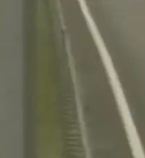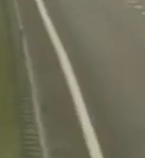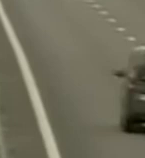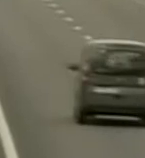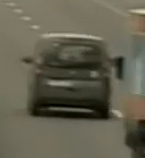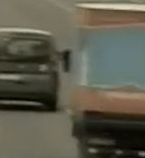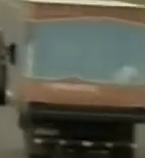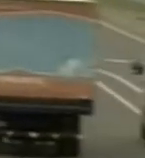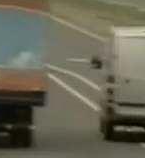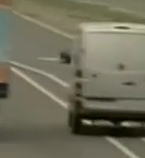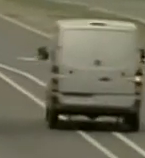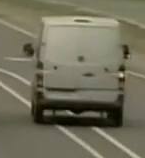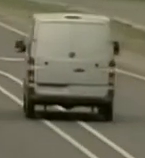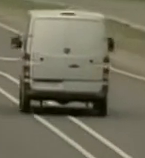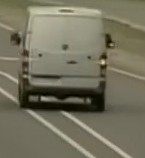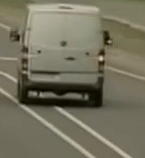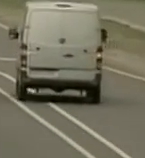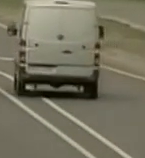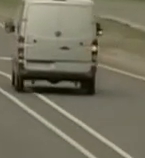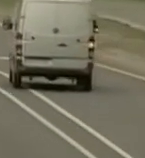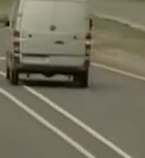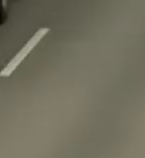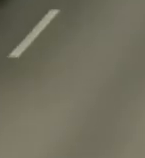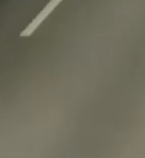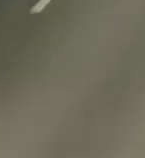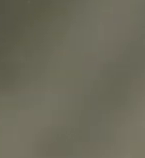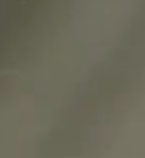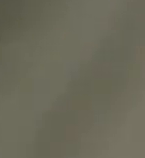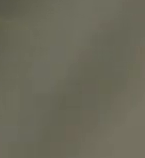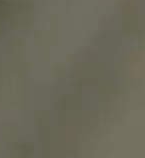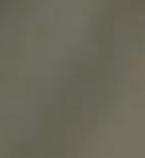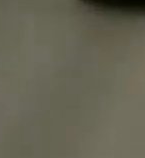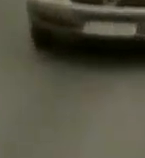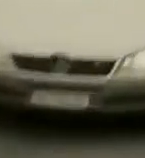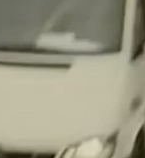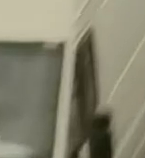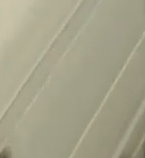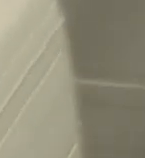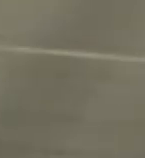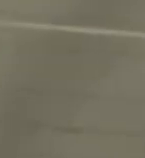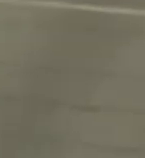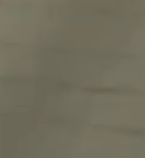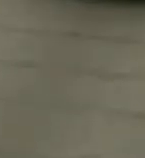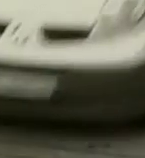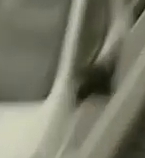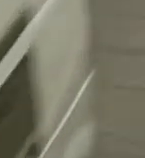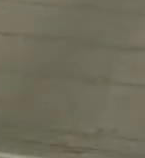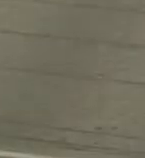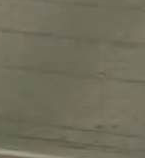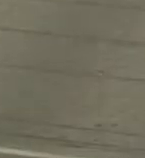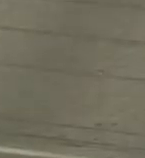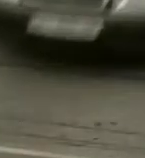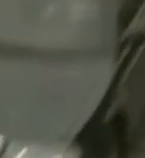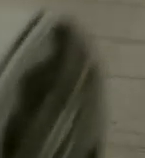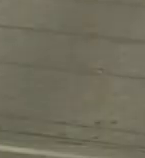і тільки 50 – державного. Утім, країна потребує нових автомагістралей. У нас відсутні автошляхи першої категорії та концесійні платні дороги.